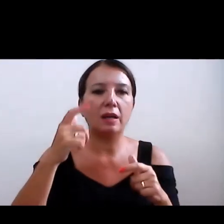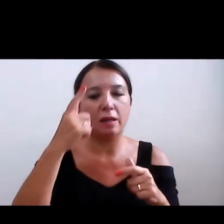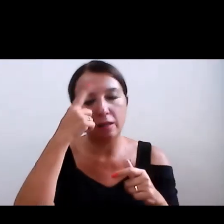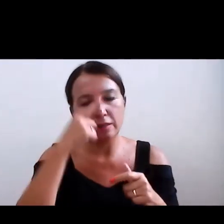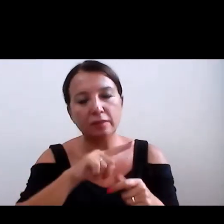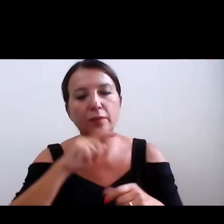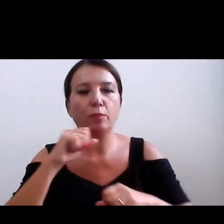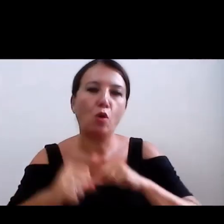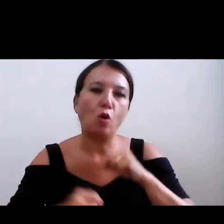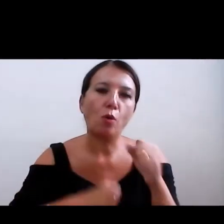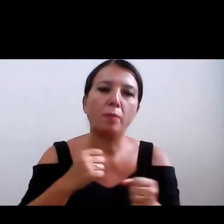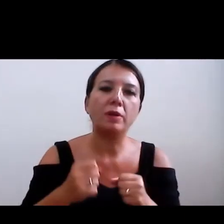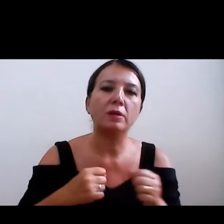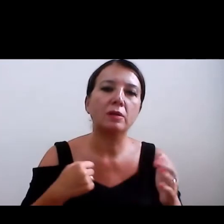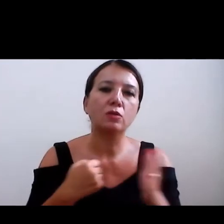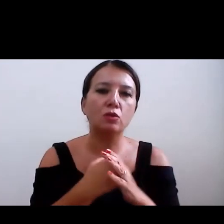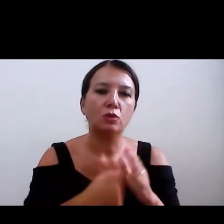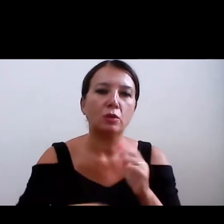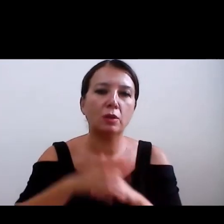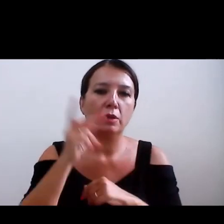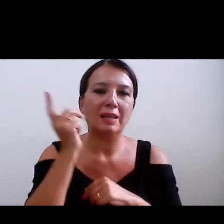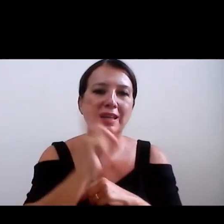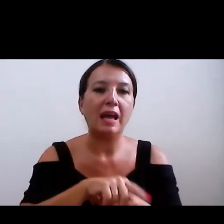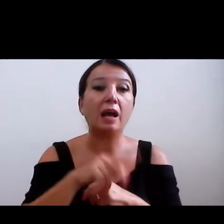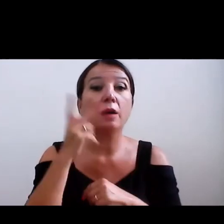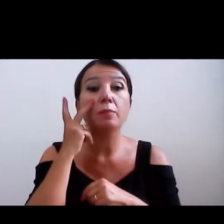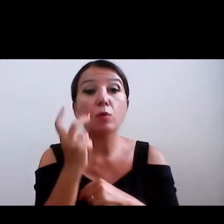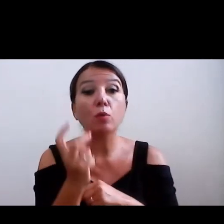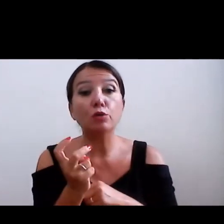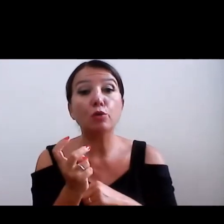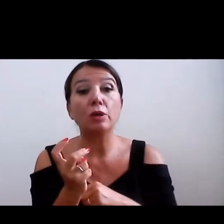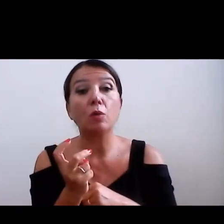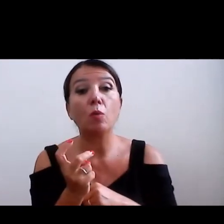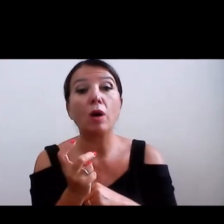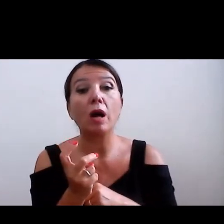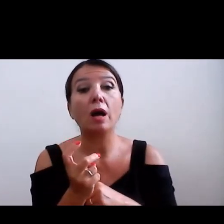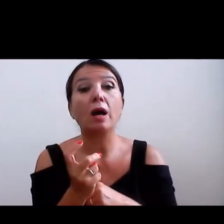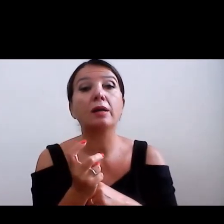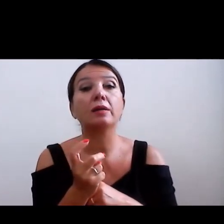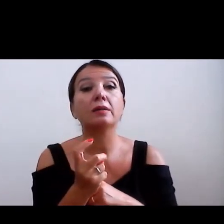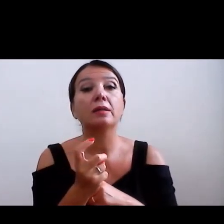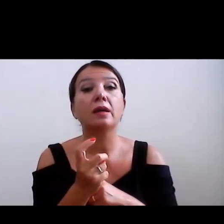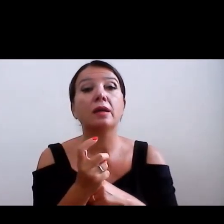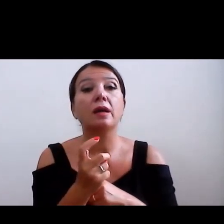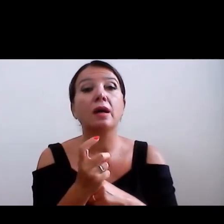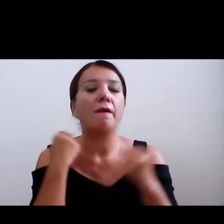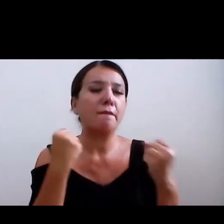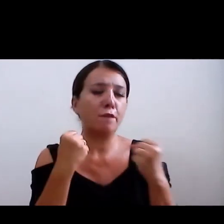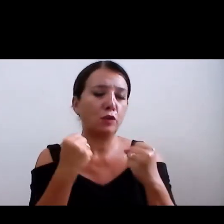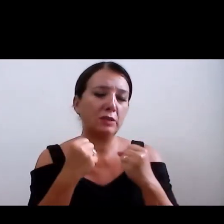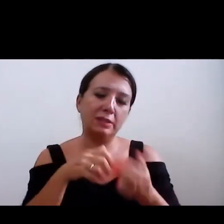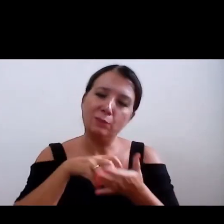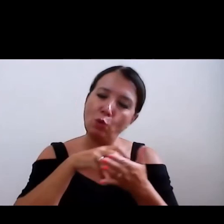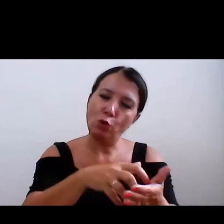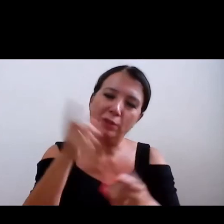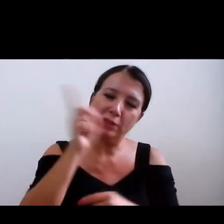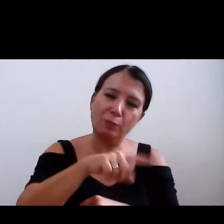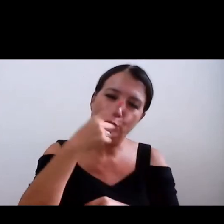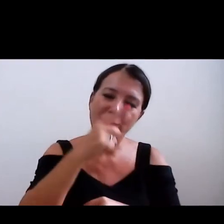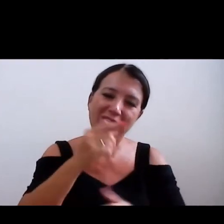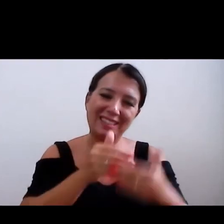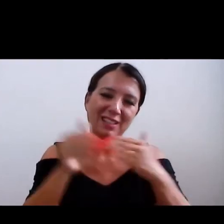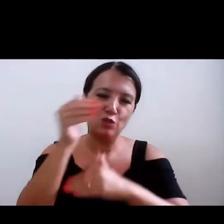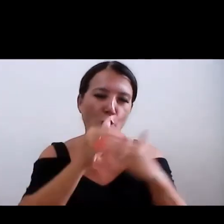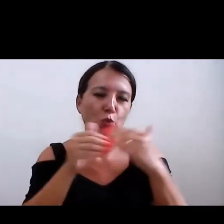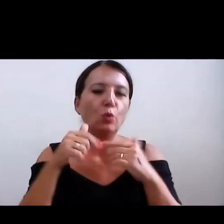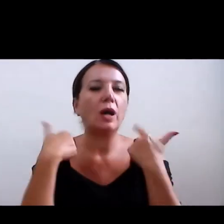comportamenti di consumo più sostenibili, sia per quanto riguarda appunto diciamo quel fortissimo contributo da un punto di vista strutturale che potrebbe